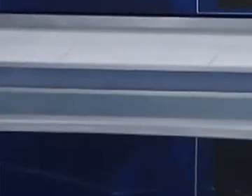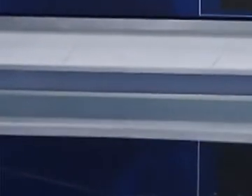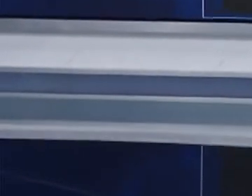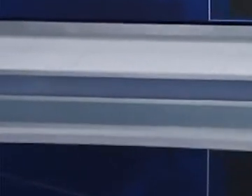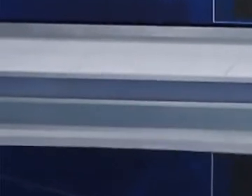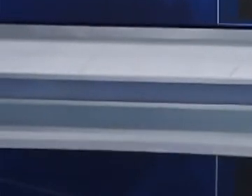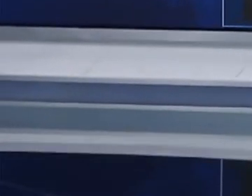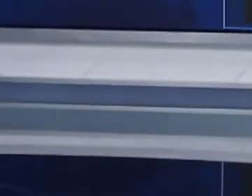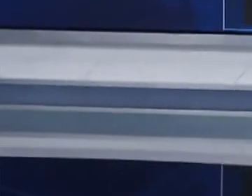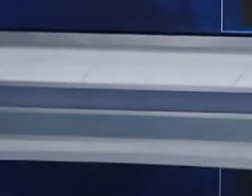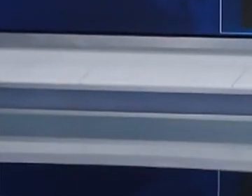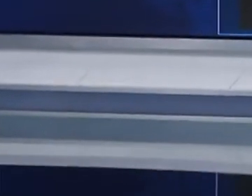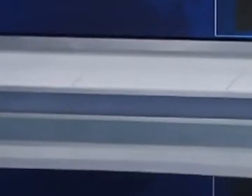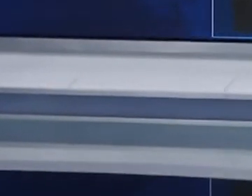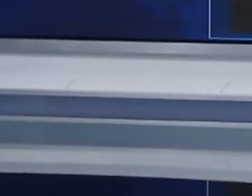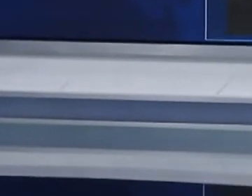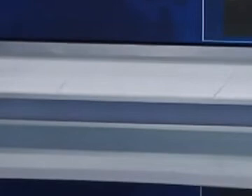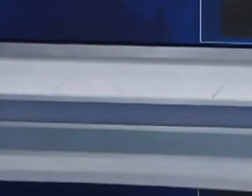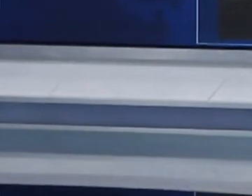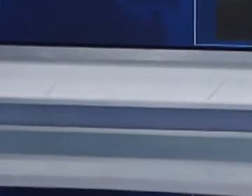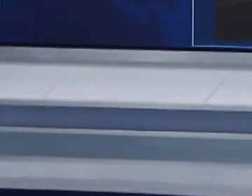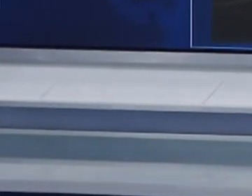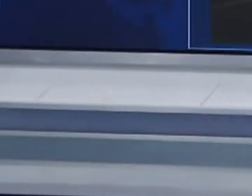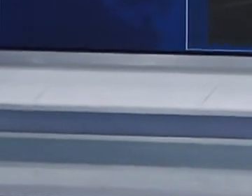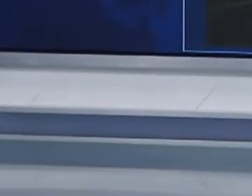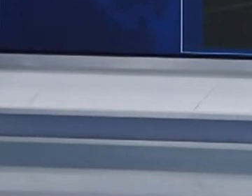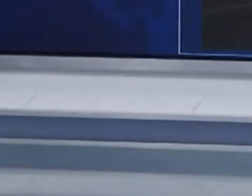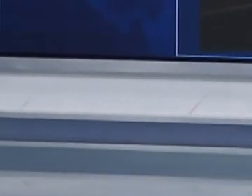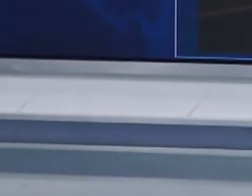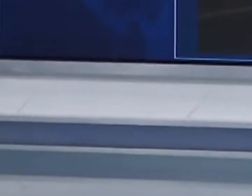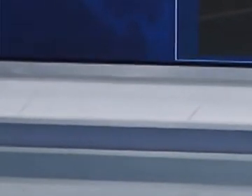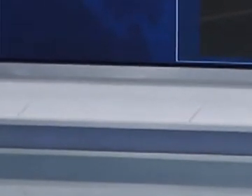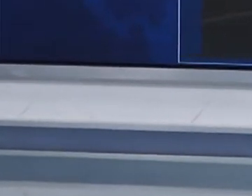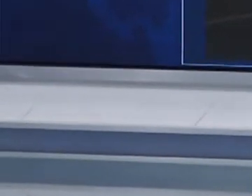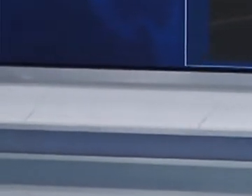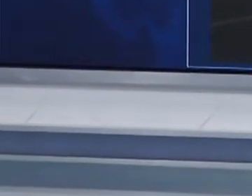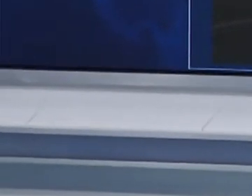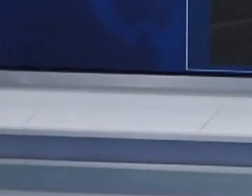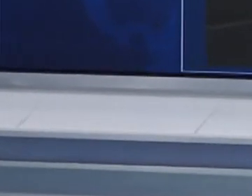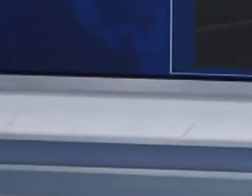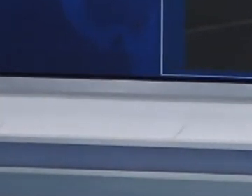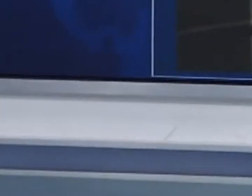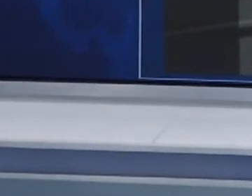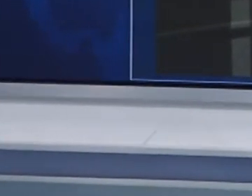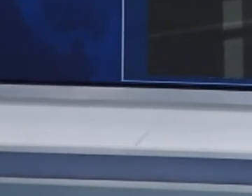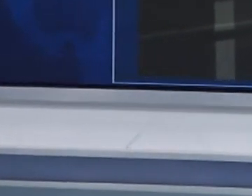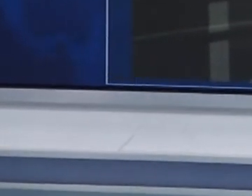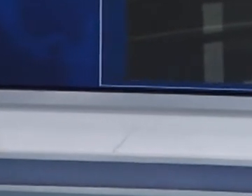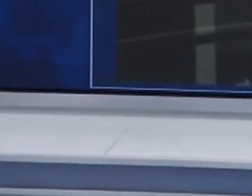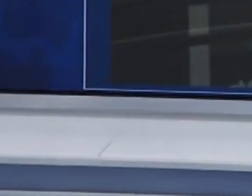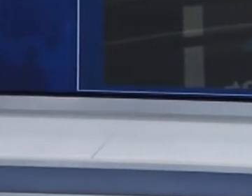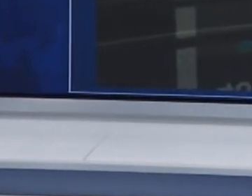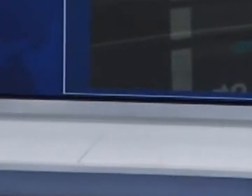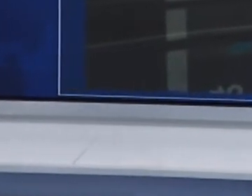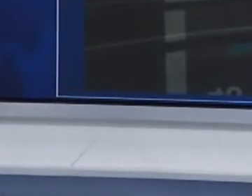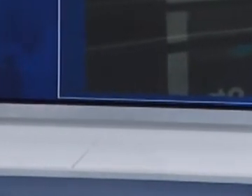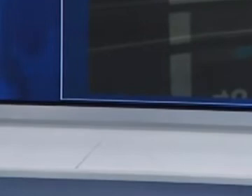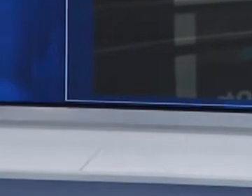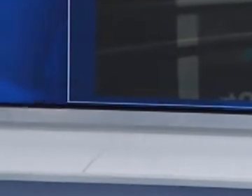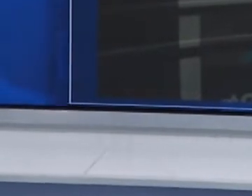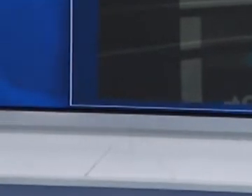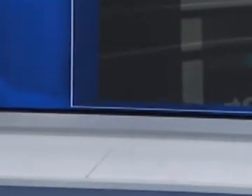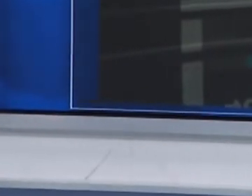الربو والحساسية حطوا بالكم خلال هذه الأجواء، وأيضا مرتادين الطرق السريعة خارج المدينة حطوا بالكم من